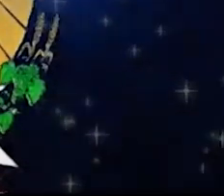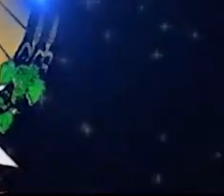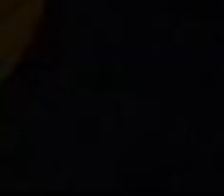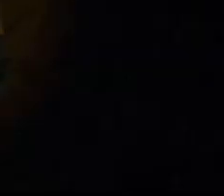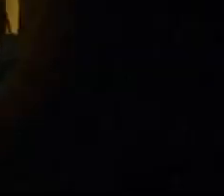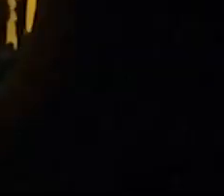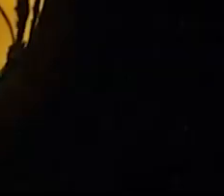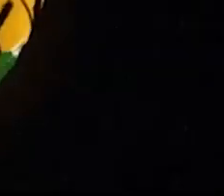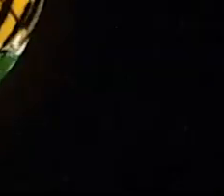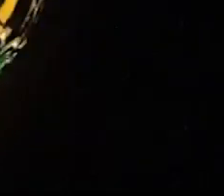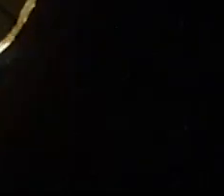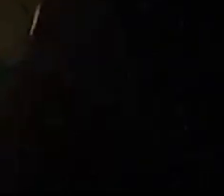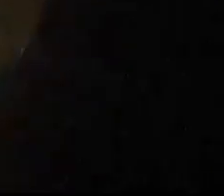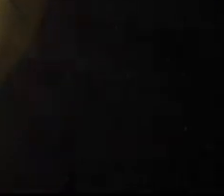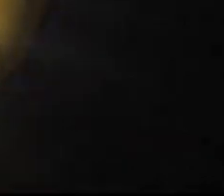قال